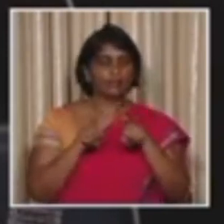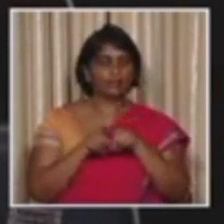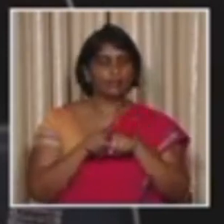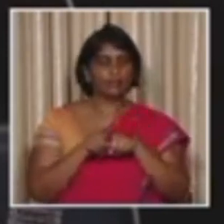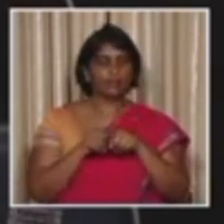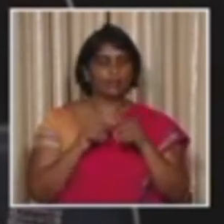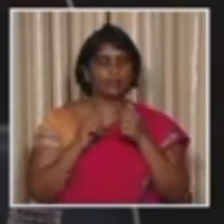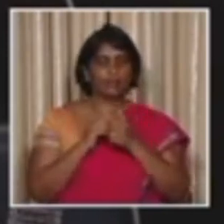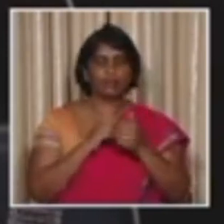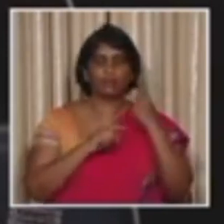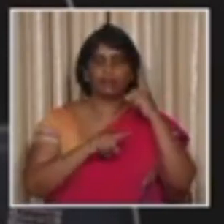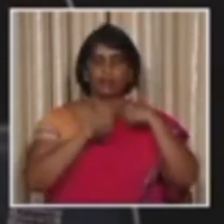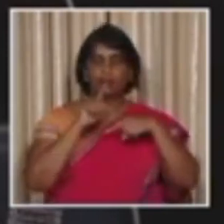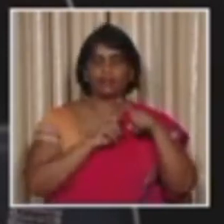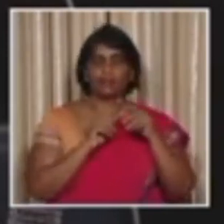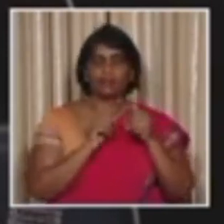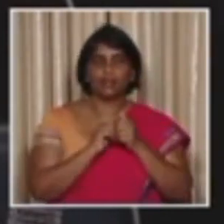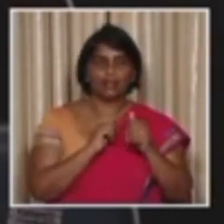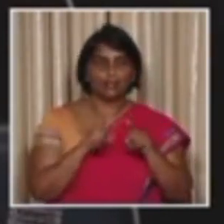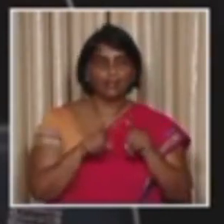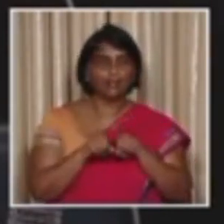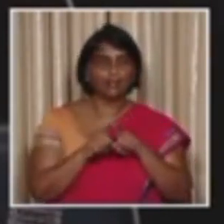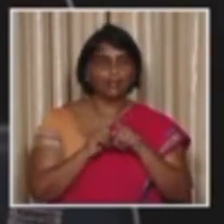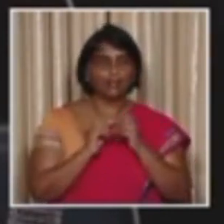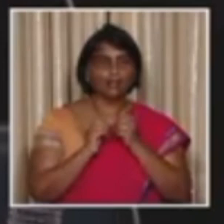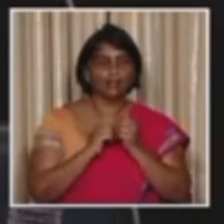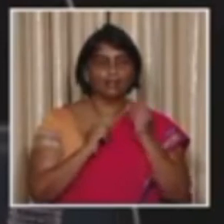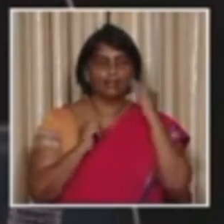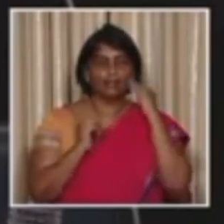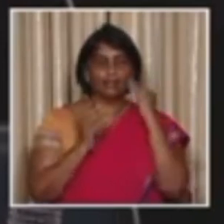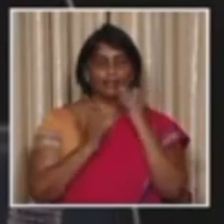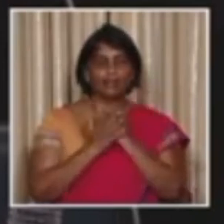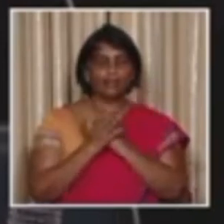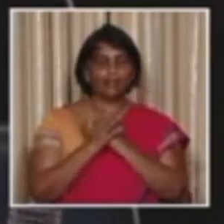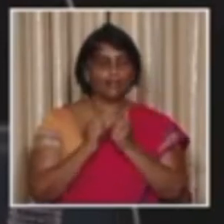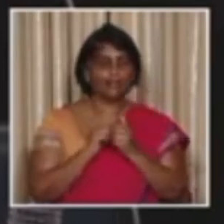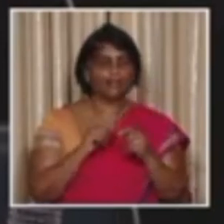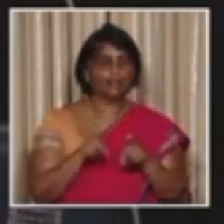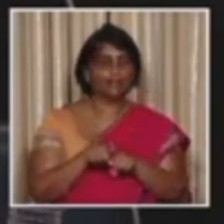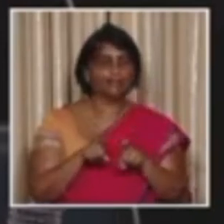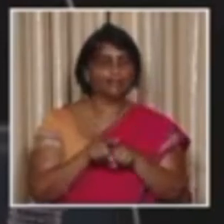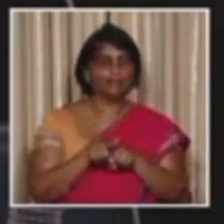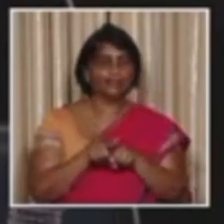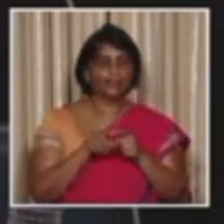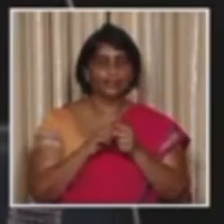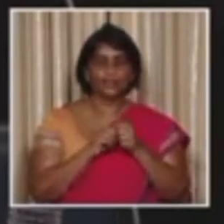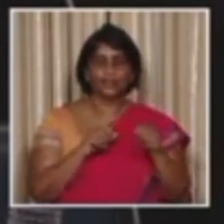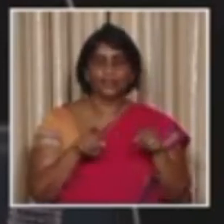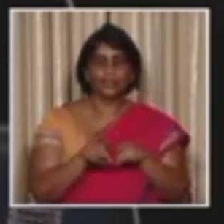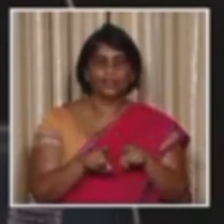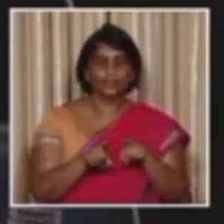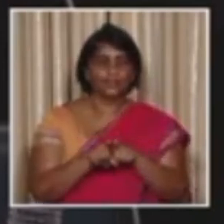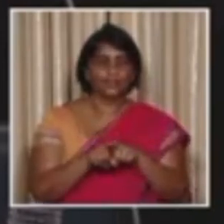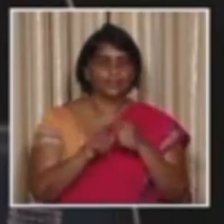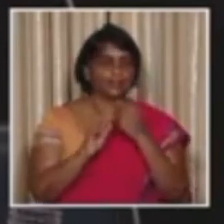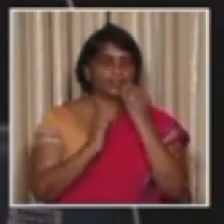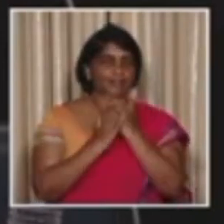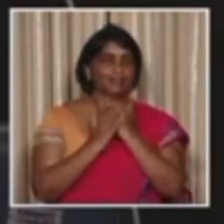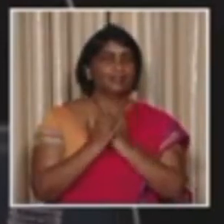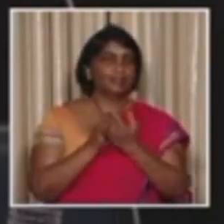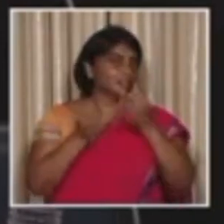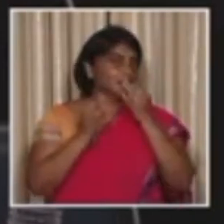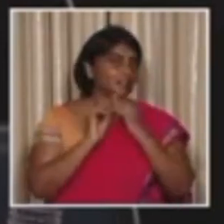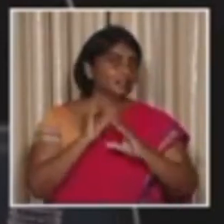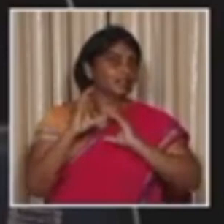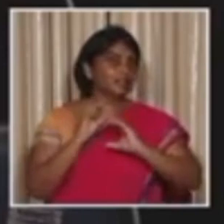இல்லை, உணவில்லை, எந்த விதமான தொடர்பாடுகளும் கம்யூனிகேஷனும் இல்லாமல் அங்கு ஒரு